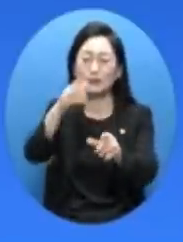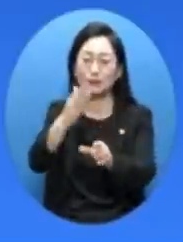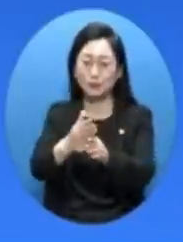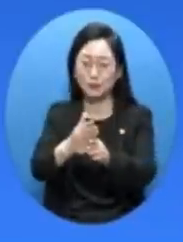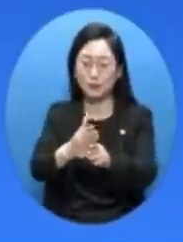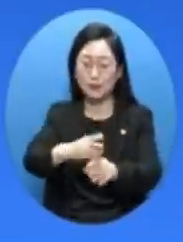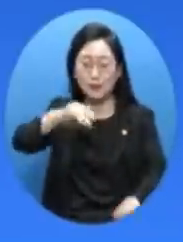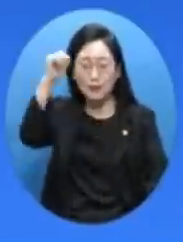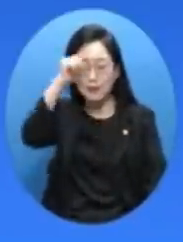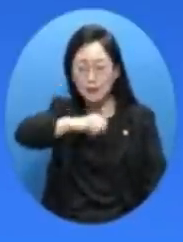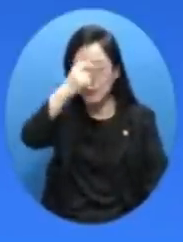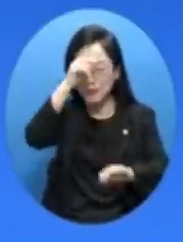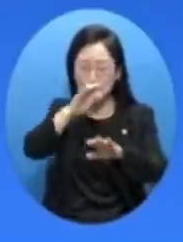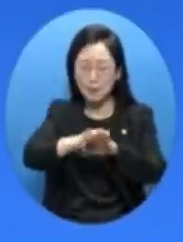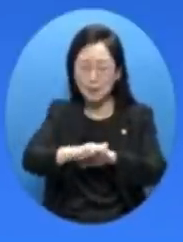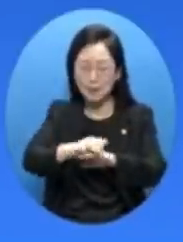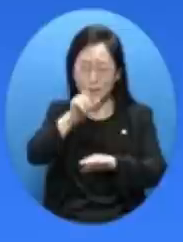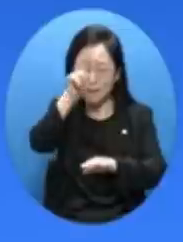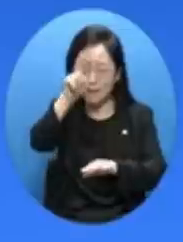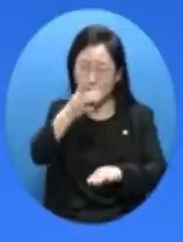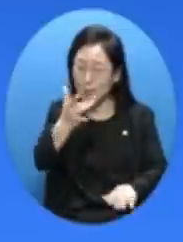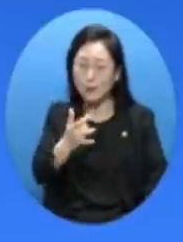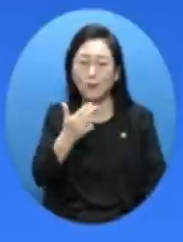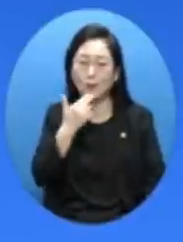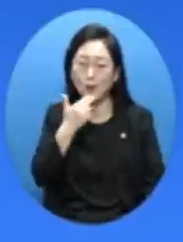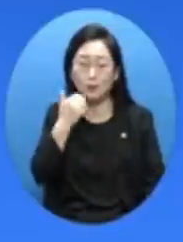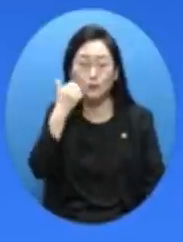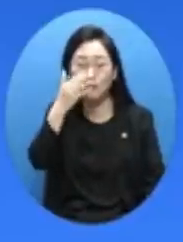새벽 예배를 한 번도 빠지지 않았던 우리 할아버님께서